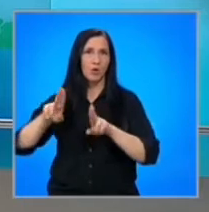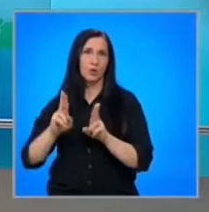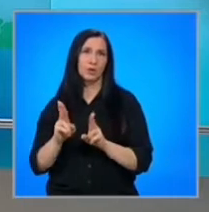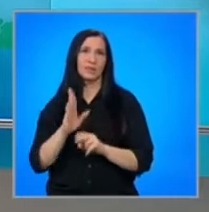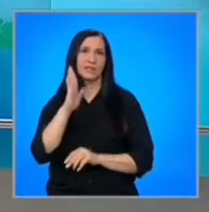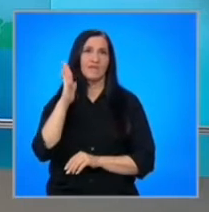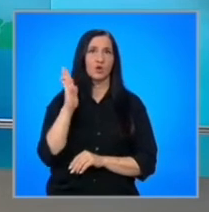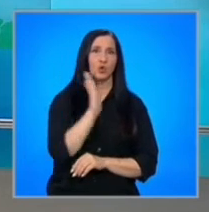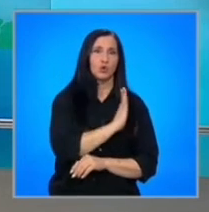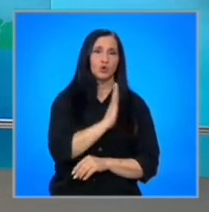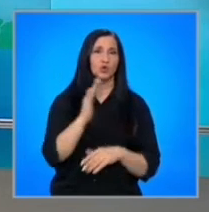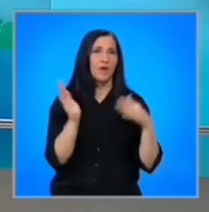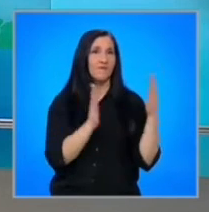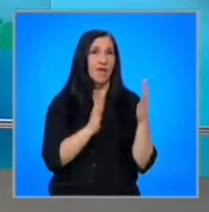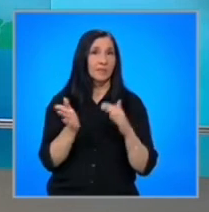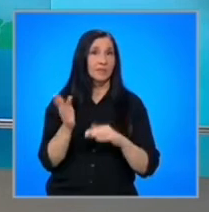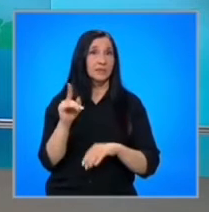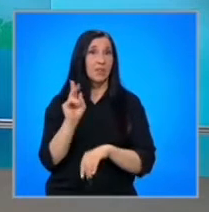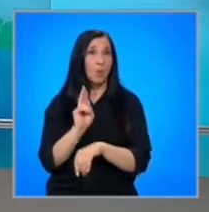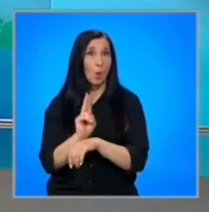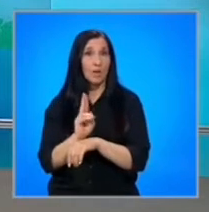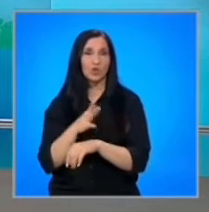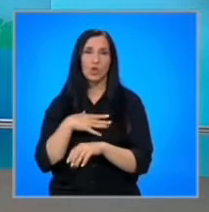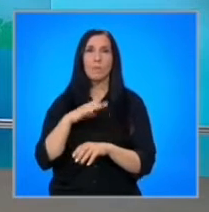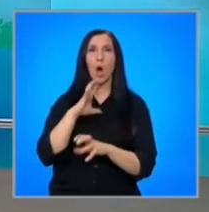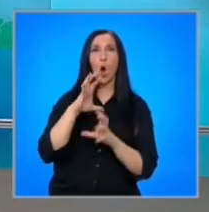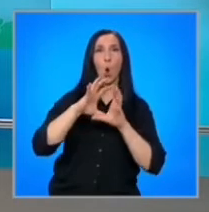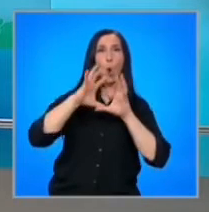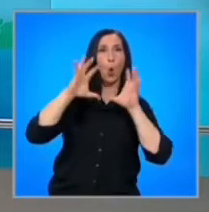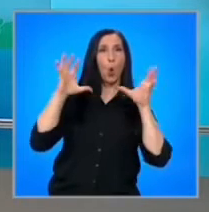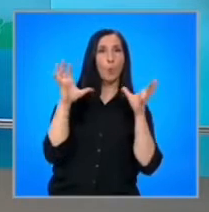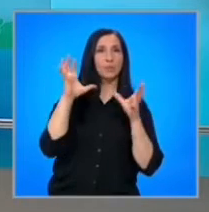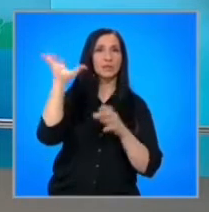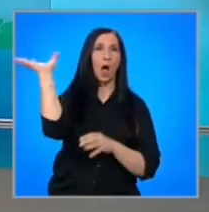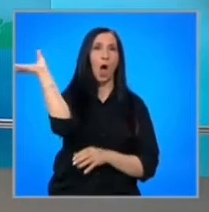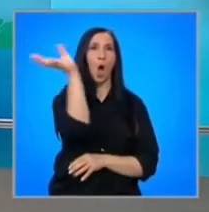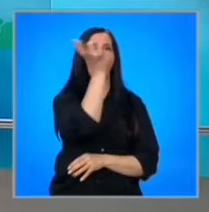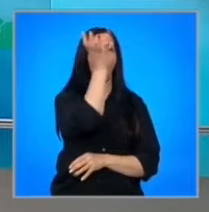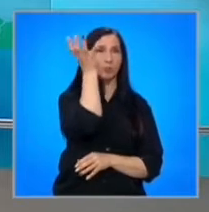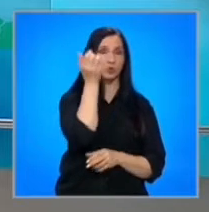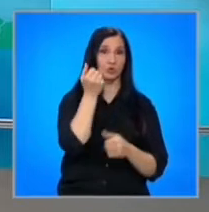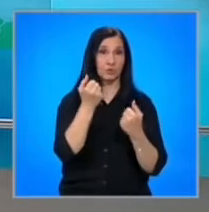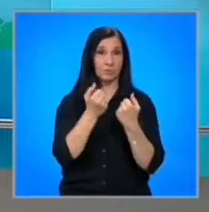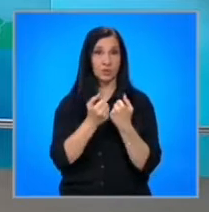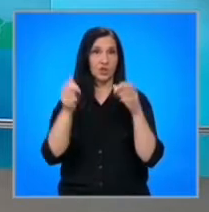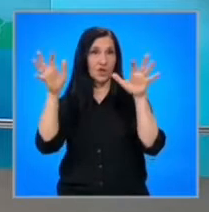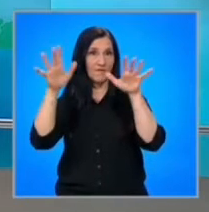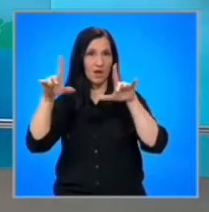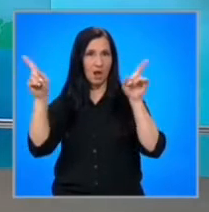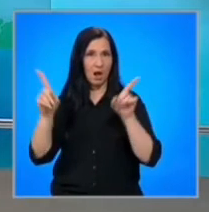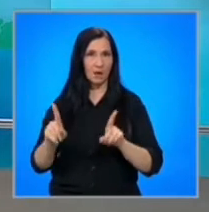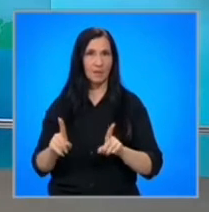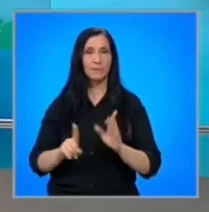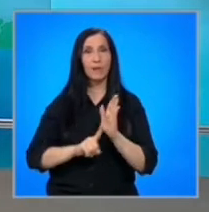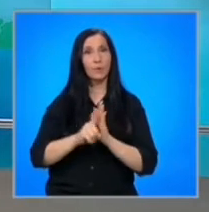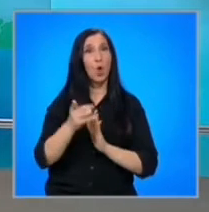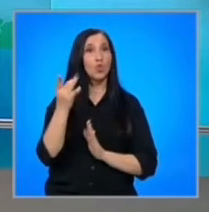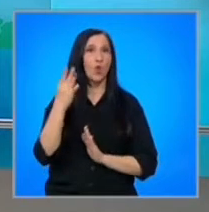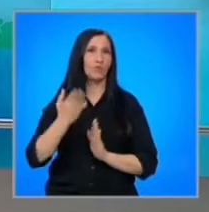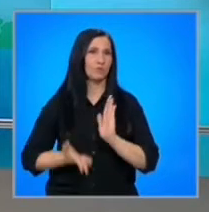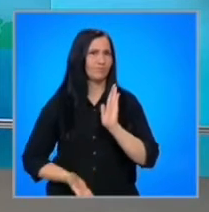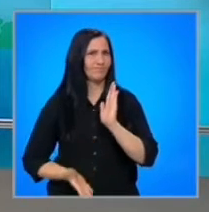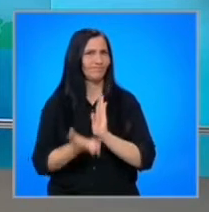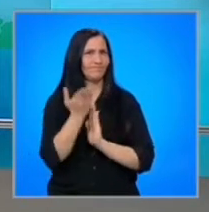североизточен вятър. След обяд ще се развива купеста облачност и на места ще превали и прегърми. Температурите отново ще са